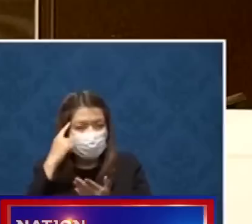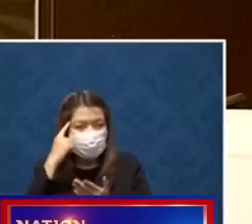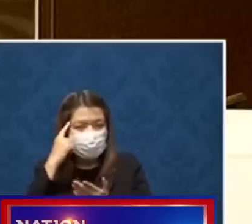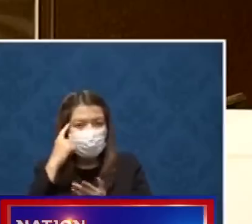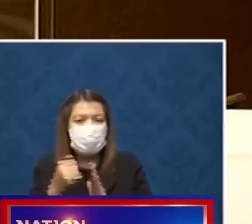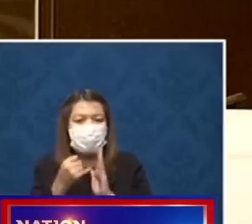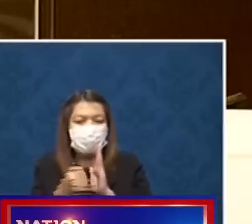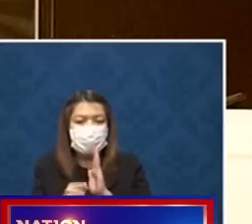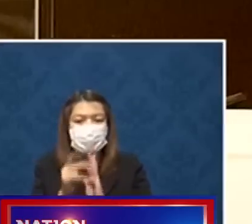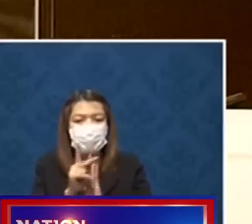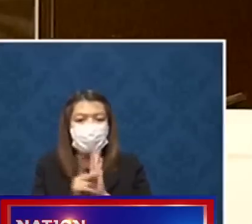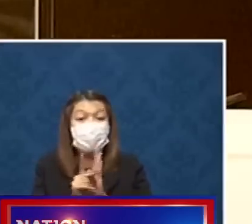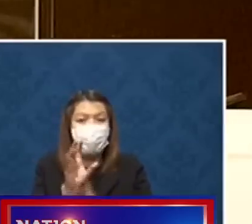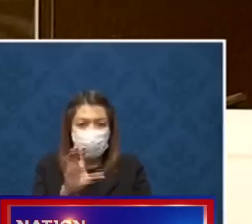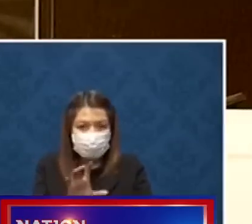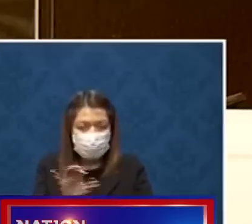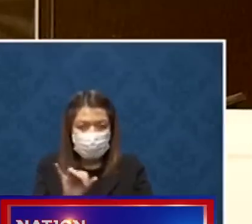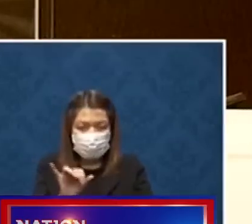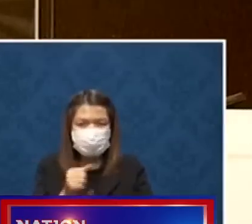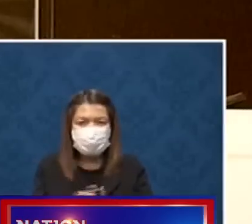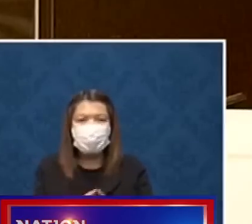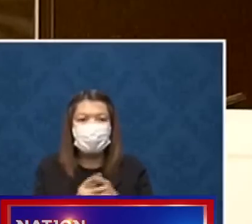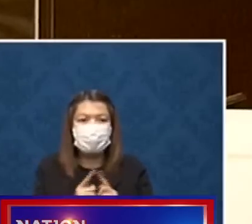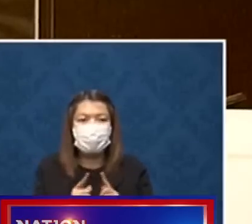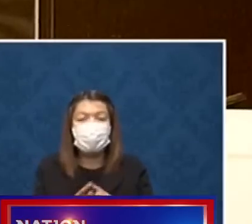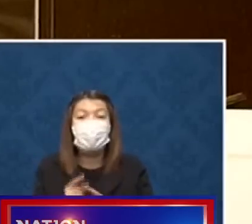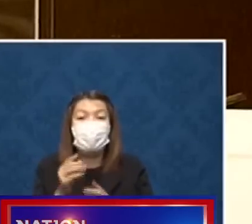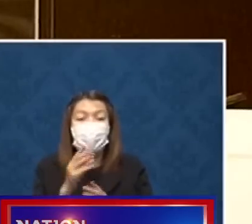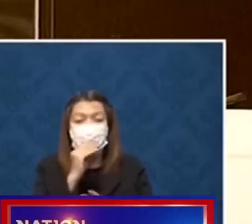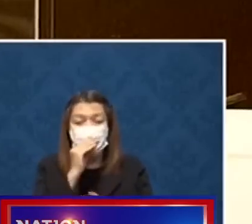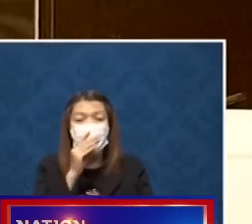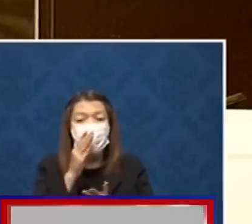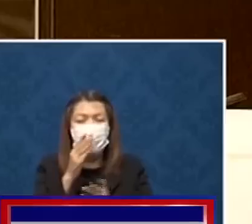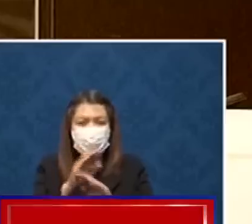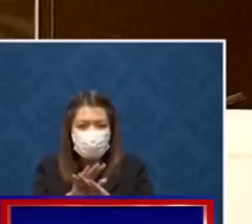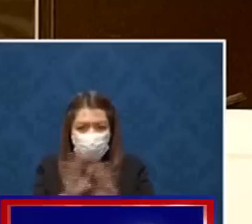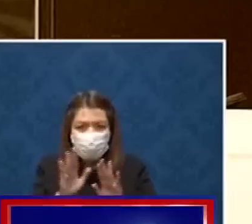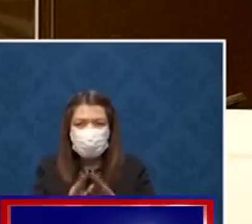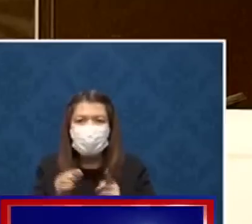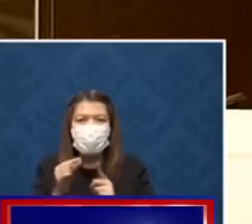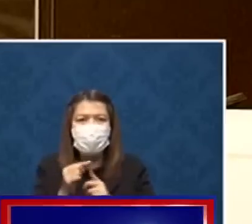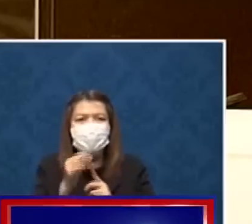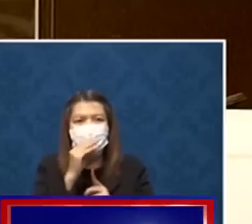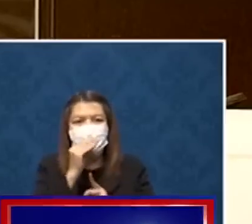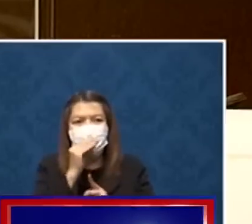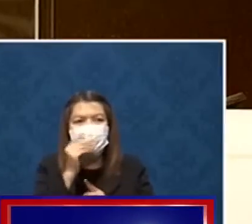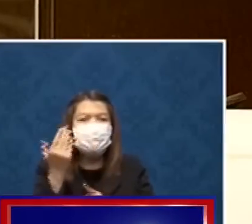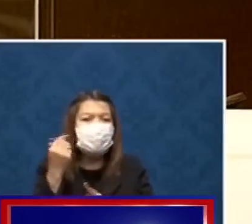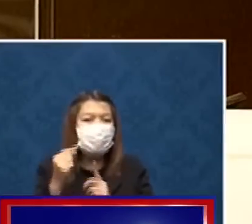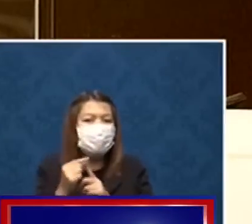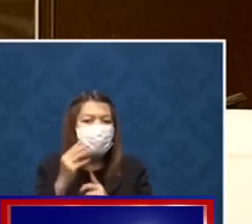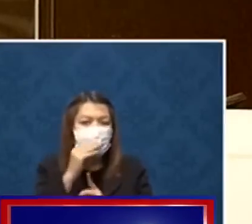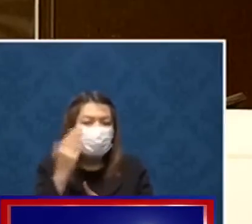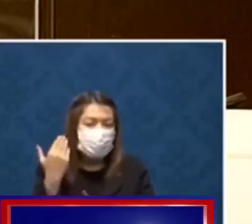ายังไม่ผิดข้อบังคับแต่ประเด็นที่ผมต้องให้ท่านอมรรัตน์ต้องถอนนี่คือการที่พูดไปเมื่อกี้นะ